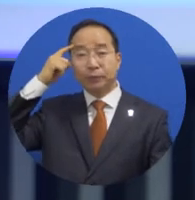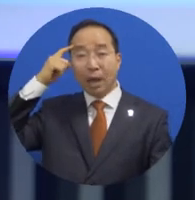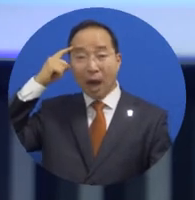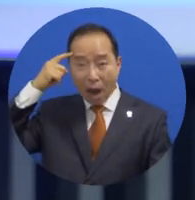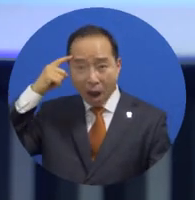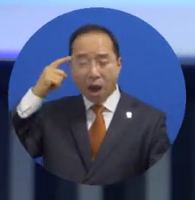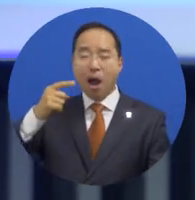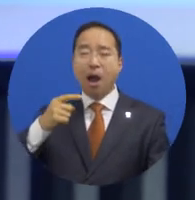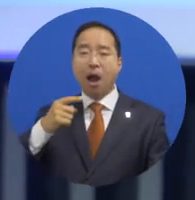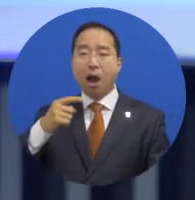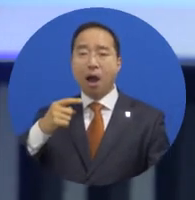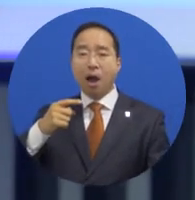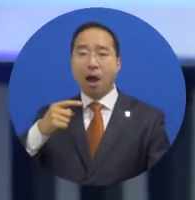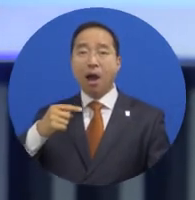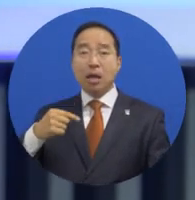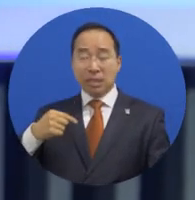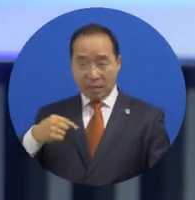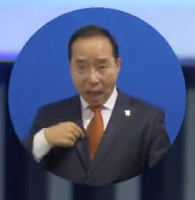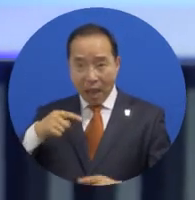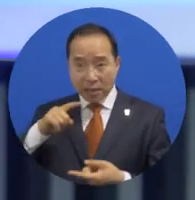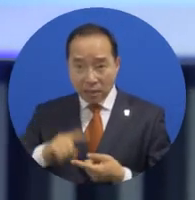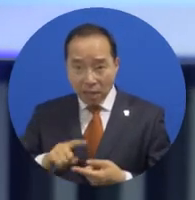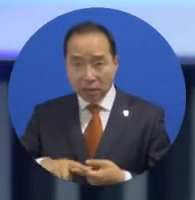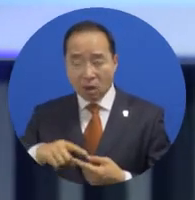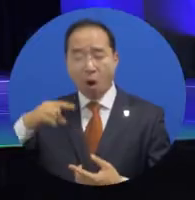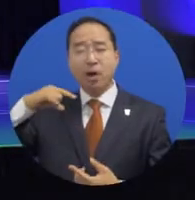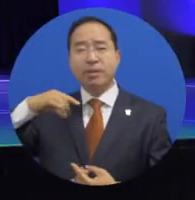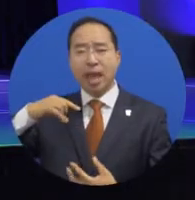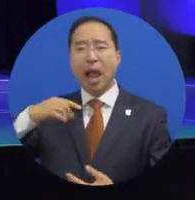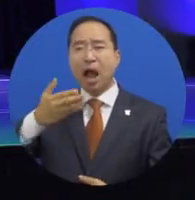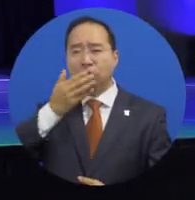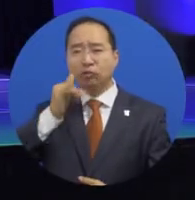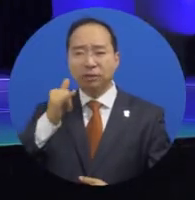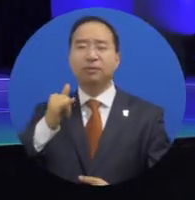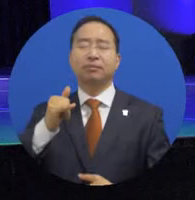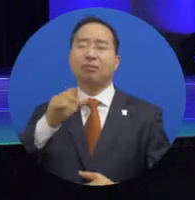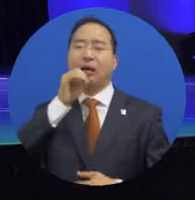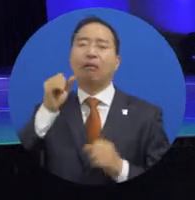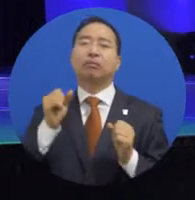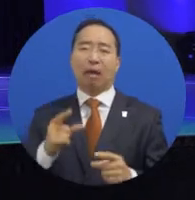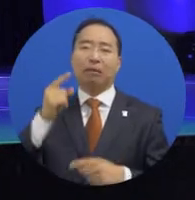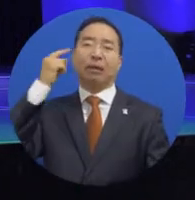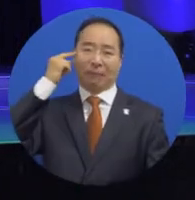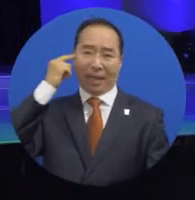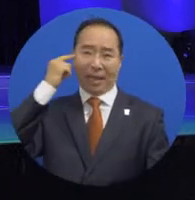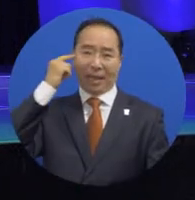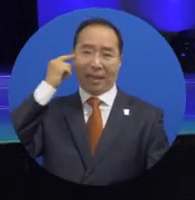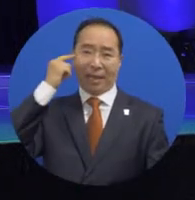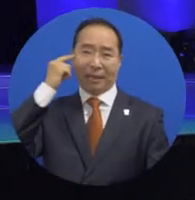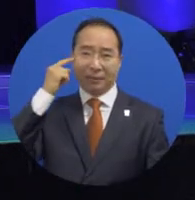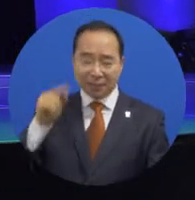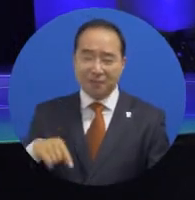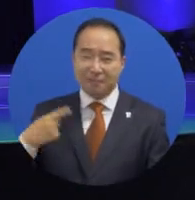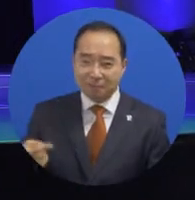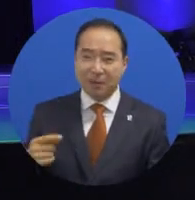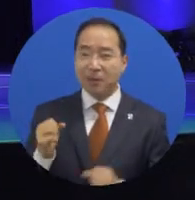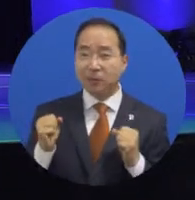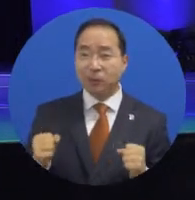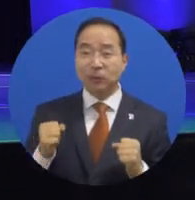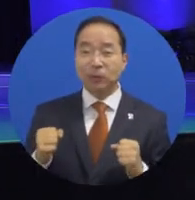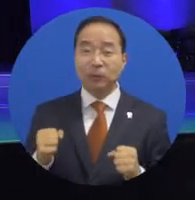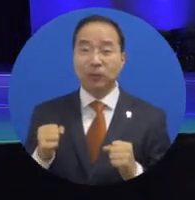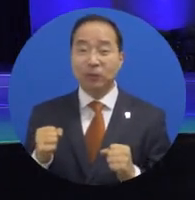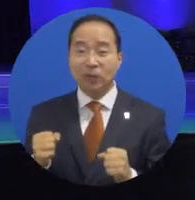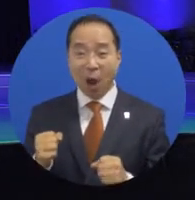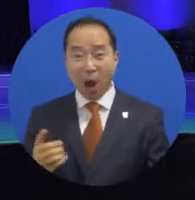선포하는 독립선언서구나 라는 걸 깨달았거든요. 이렇게 해서 저는 이제 달리기를 좀 할 줄